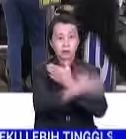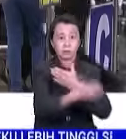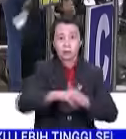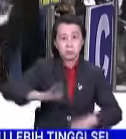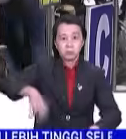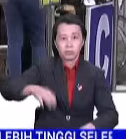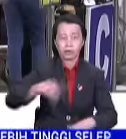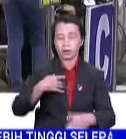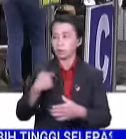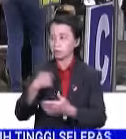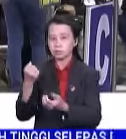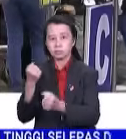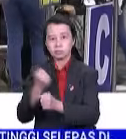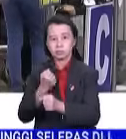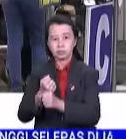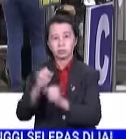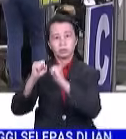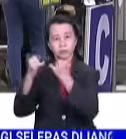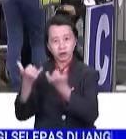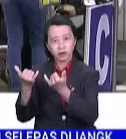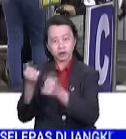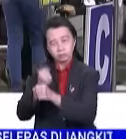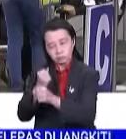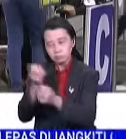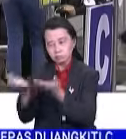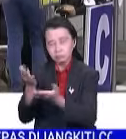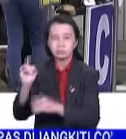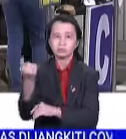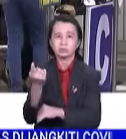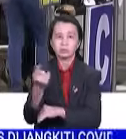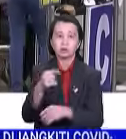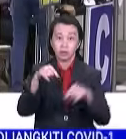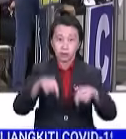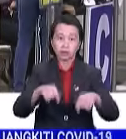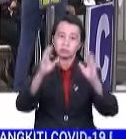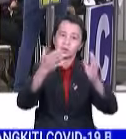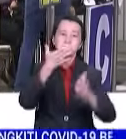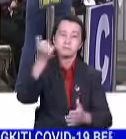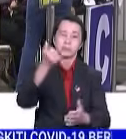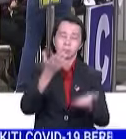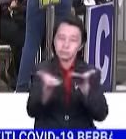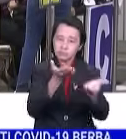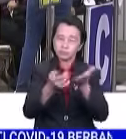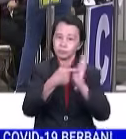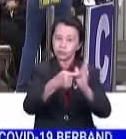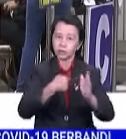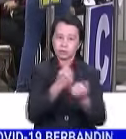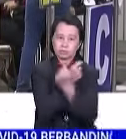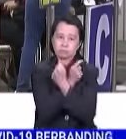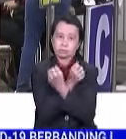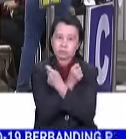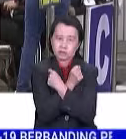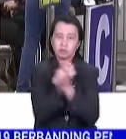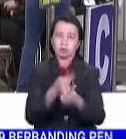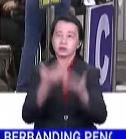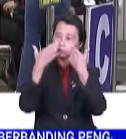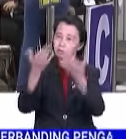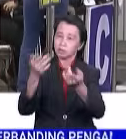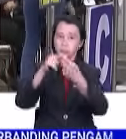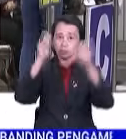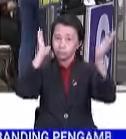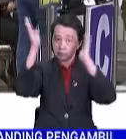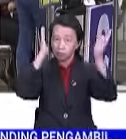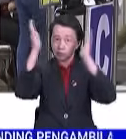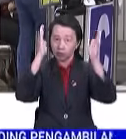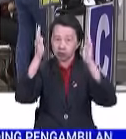hanya bertugas untuk kami dan ini adalah cara terbaik untuk menunjukkan kasih sayang saya dan terima kasih kepada